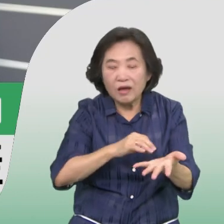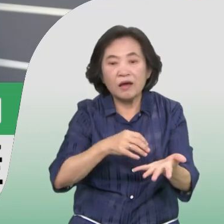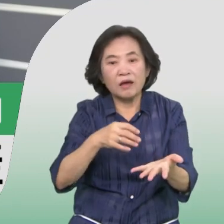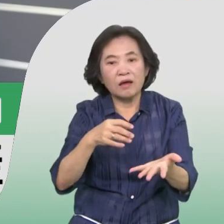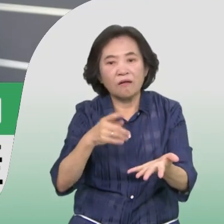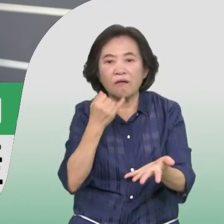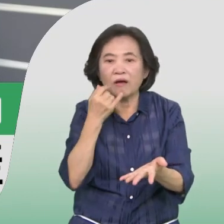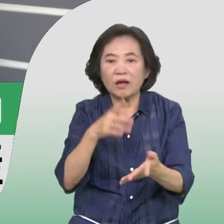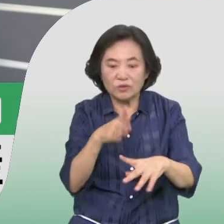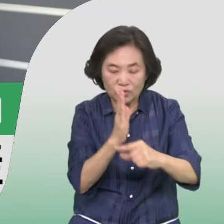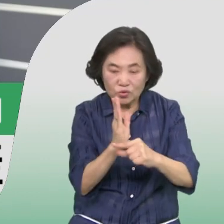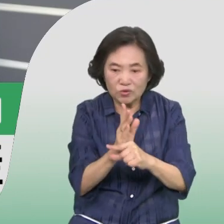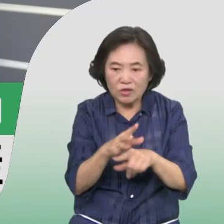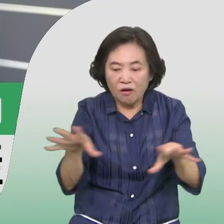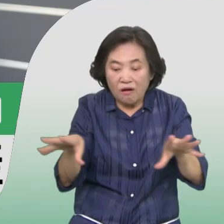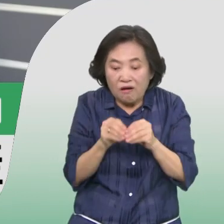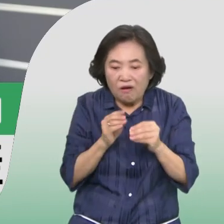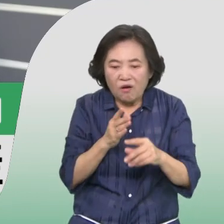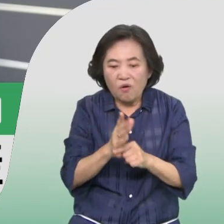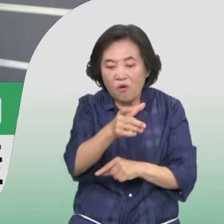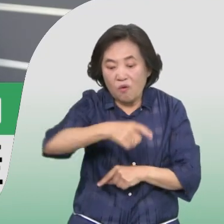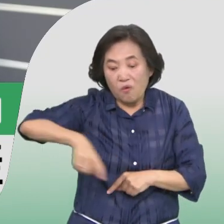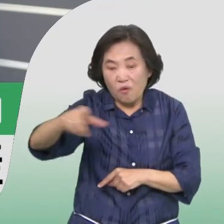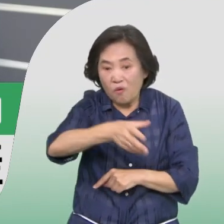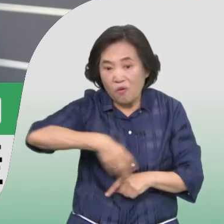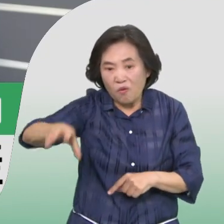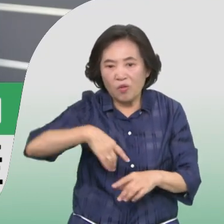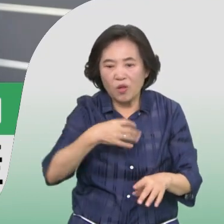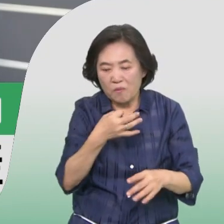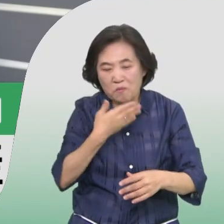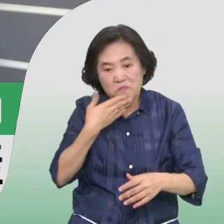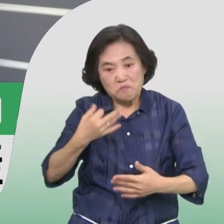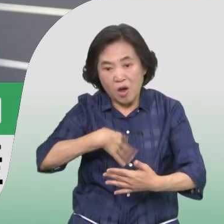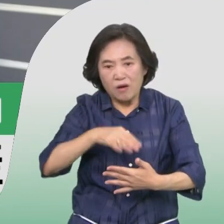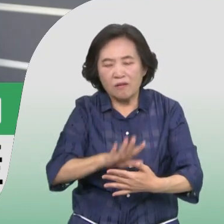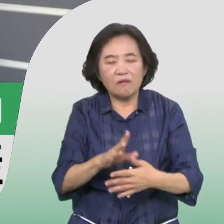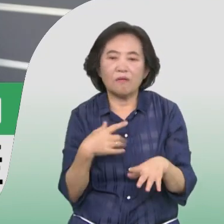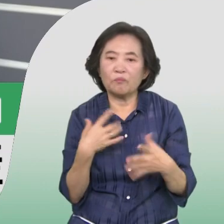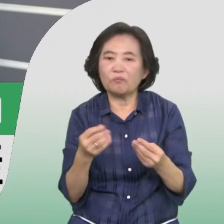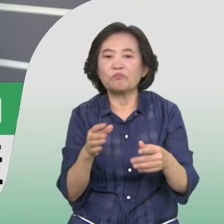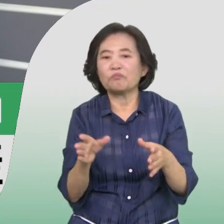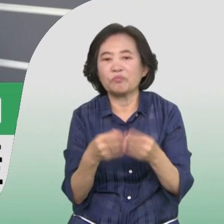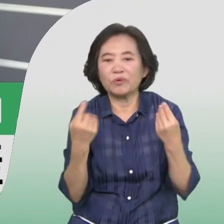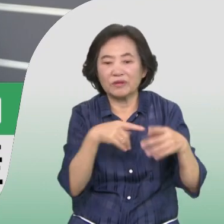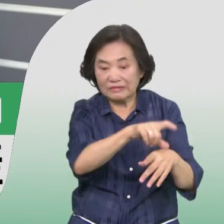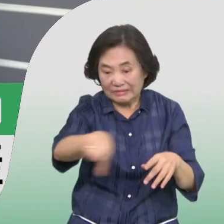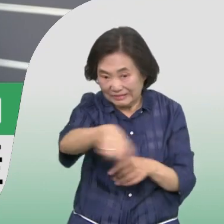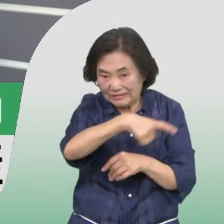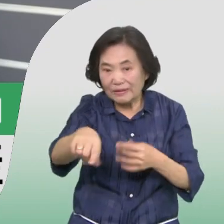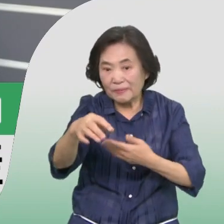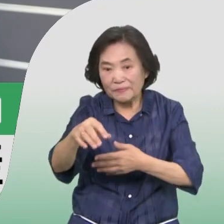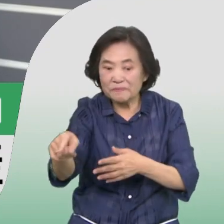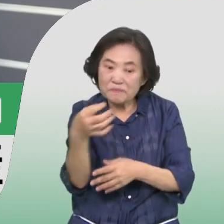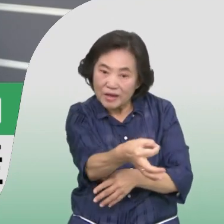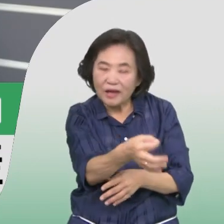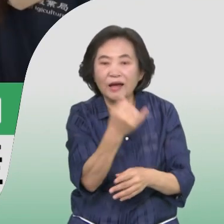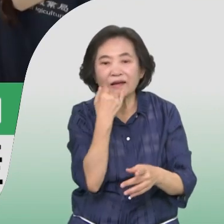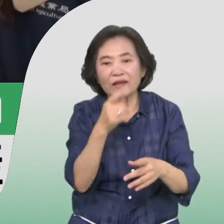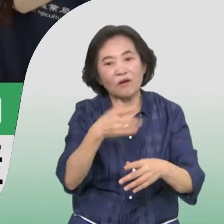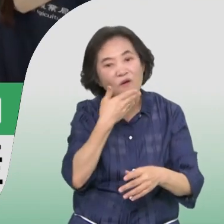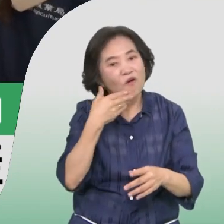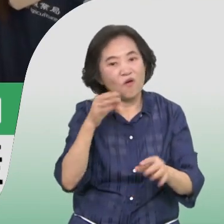工咧，唔是本盘上啊，各方面都会传家一熟。哦，你要对农民来讲是在系当好一只方式啦，